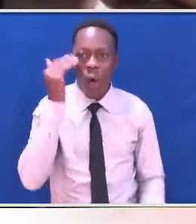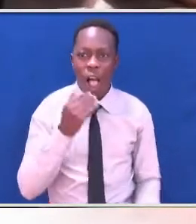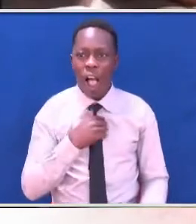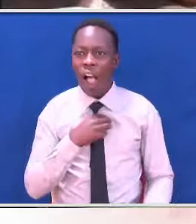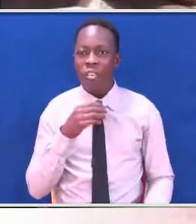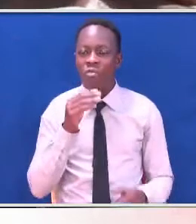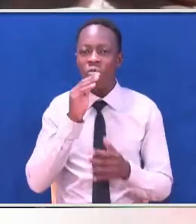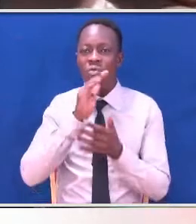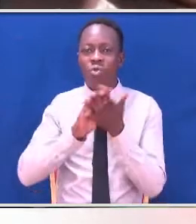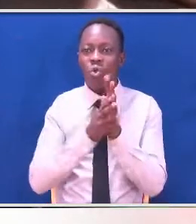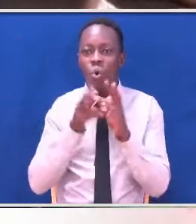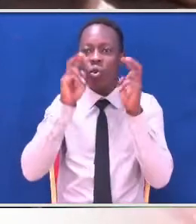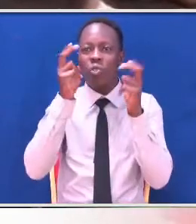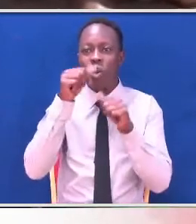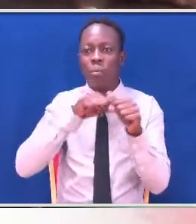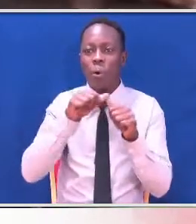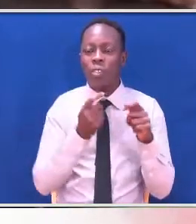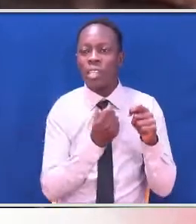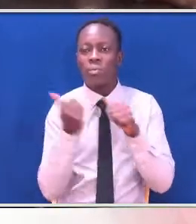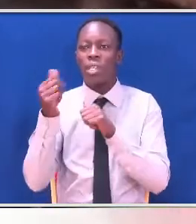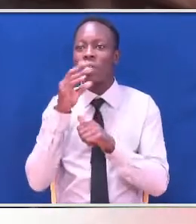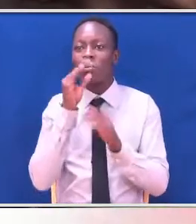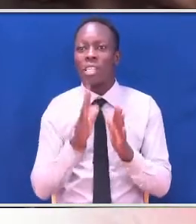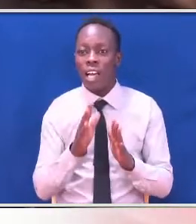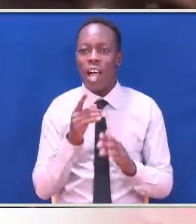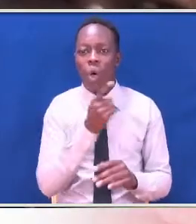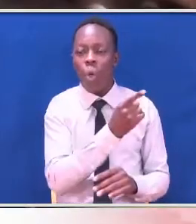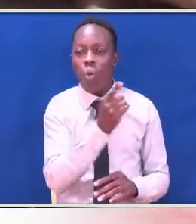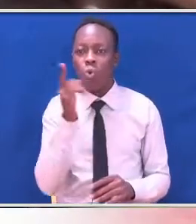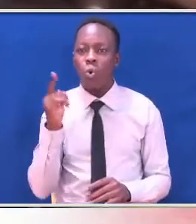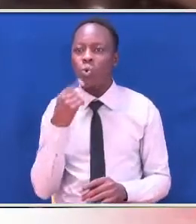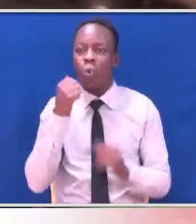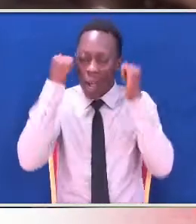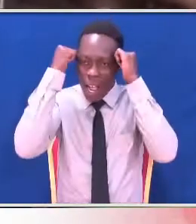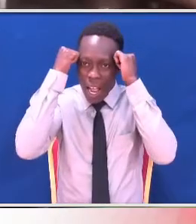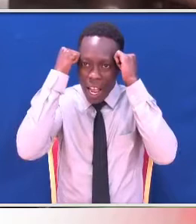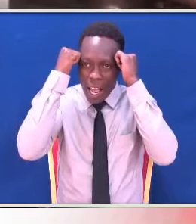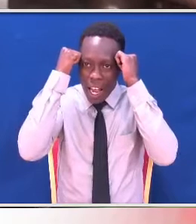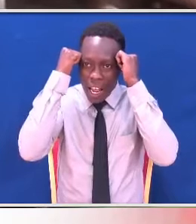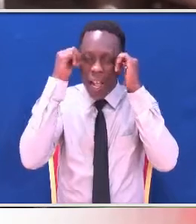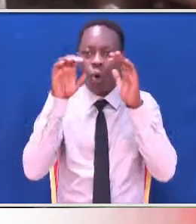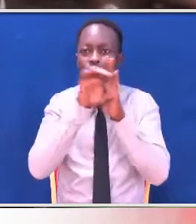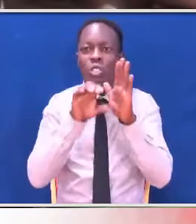ya kuimpeach speaker. Najua hiyo ni wale watu ambao hawajasoma katibu.